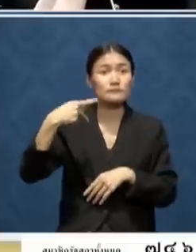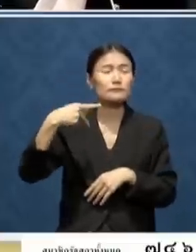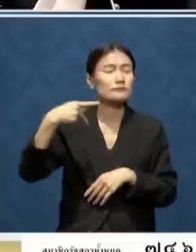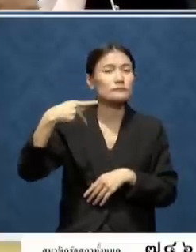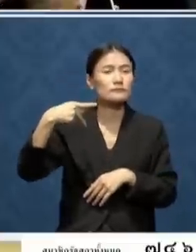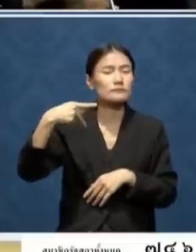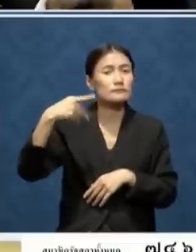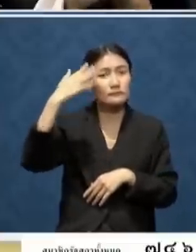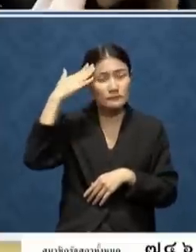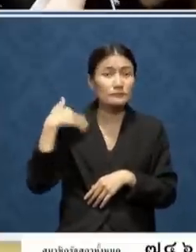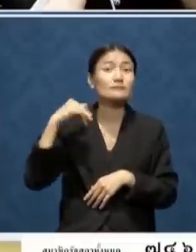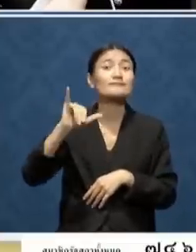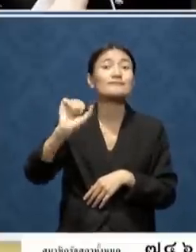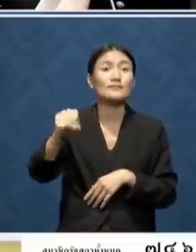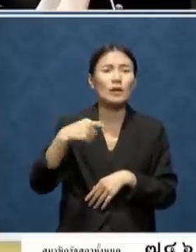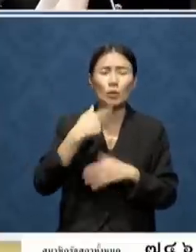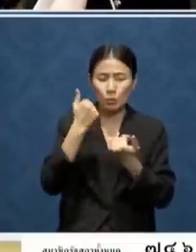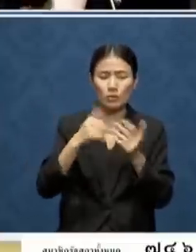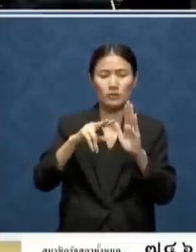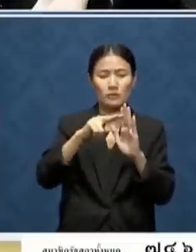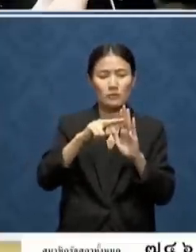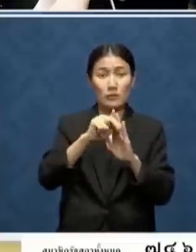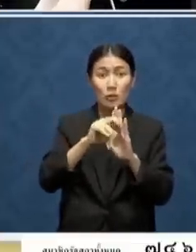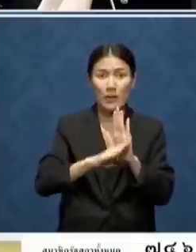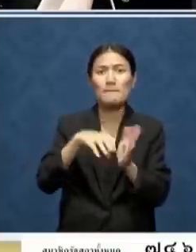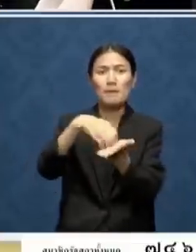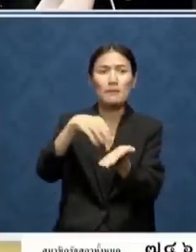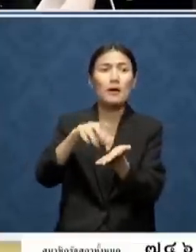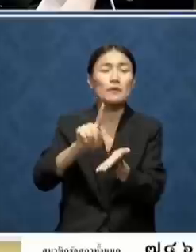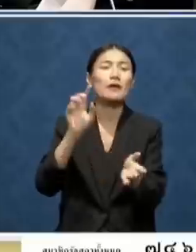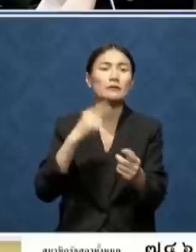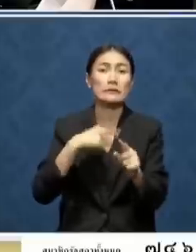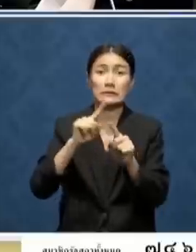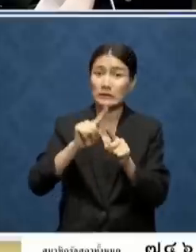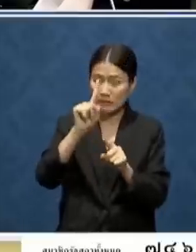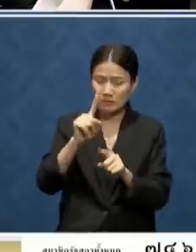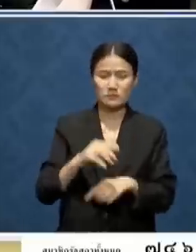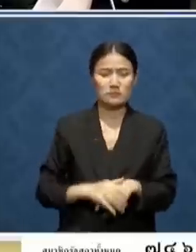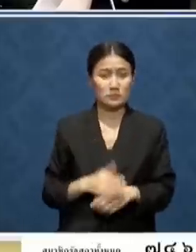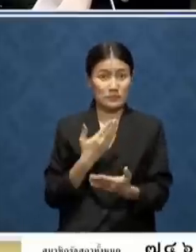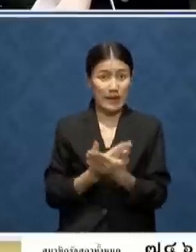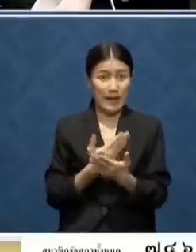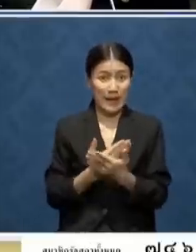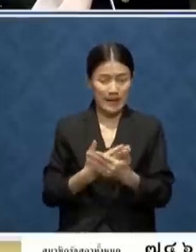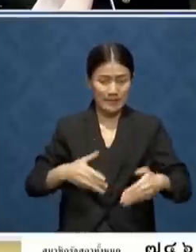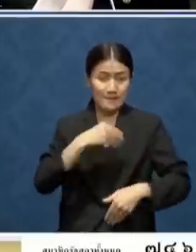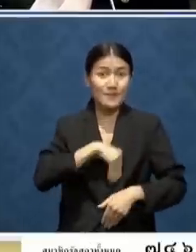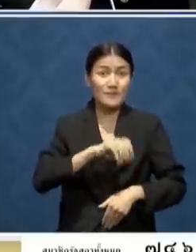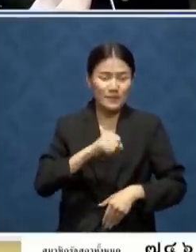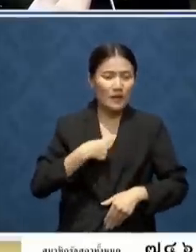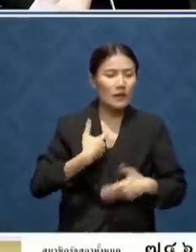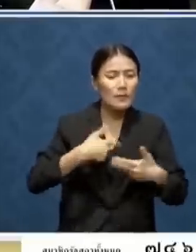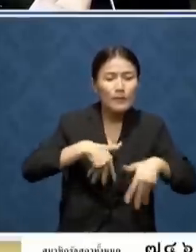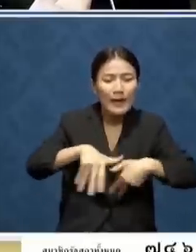ในนโยบายเศรษฐกิจมหาภาคข้อที่ 1เลยค่ะบอกว่าจะดำเนินการให้มีการกระจายรายได้ที่เป็นธรรมให้แก่คนส่วนใหญ่ของ